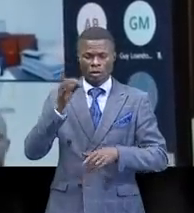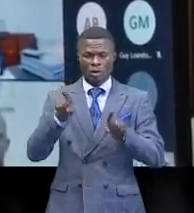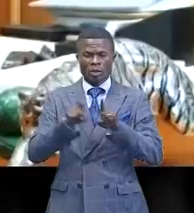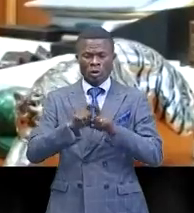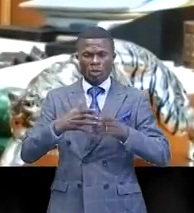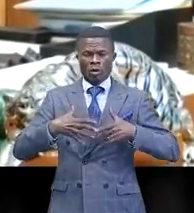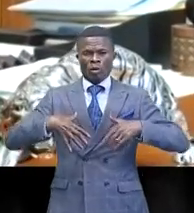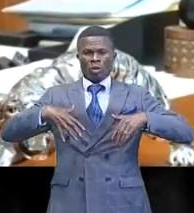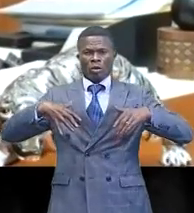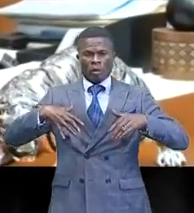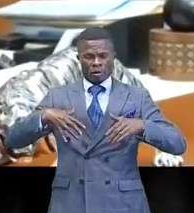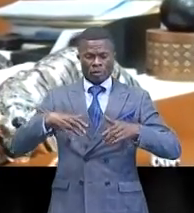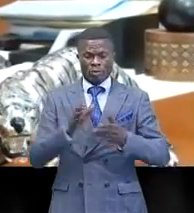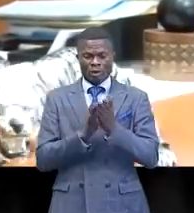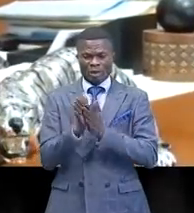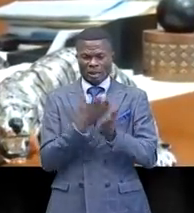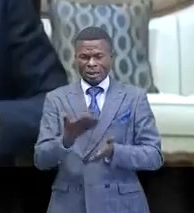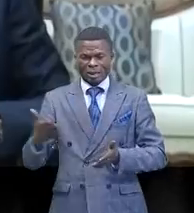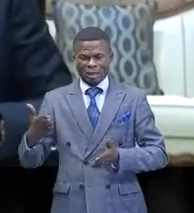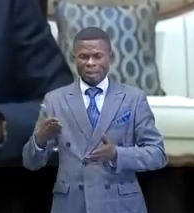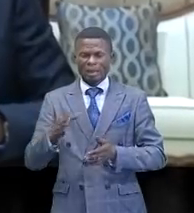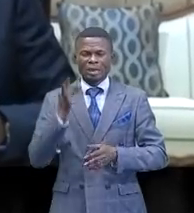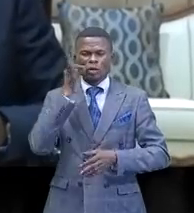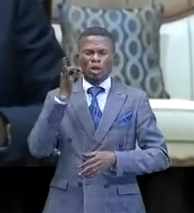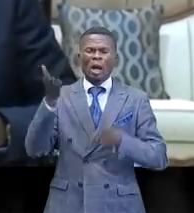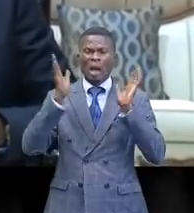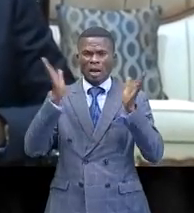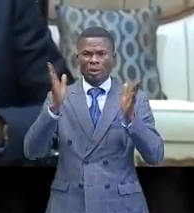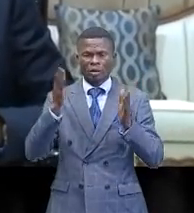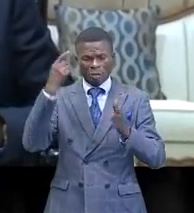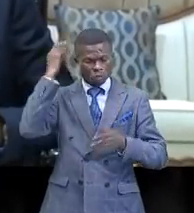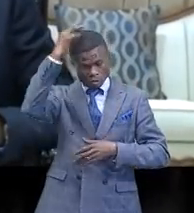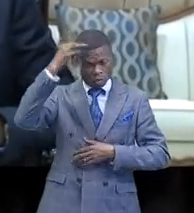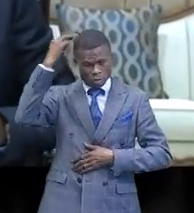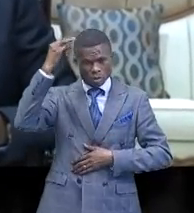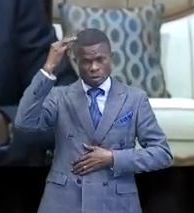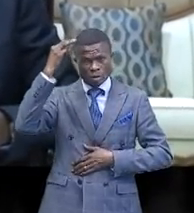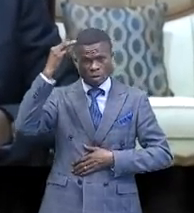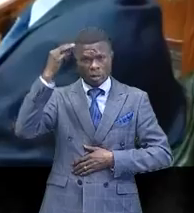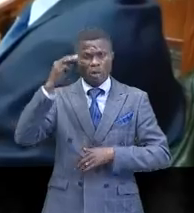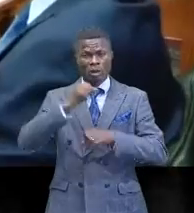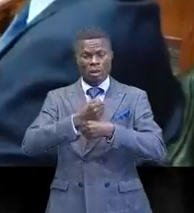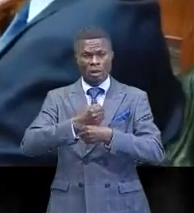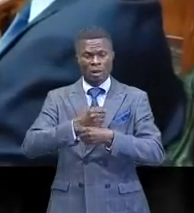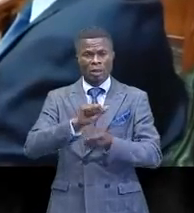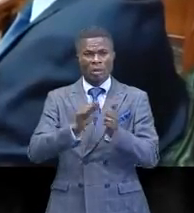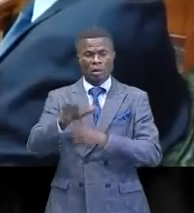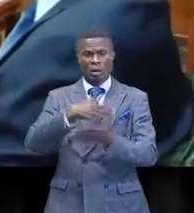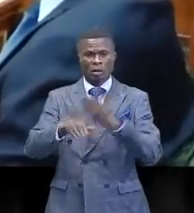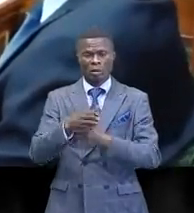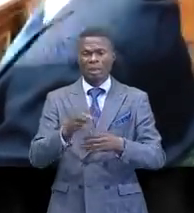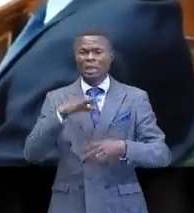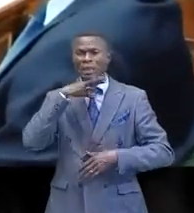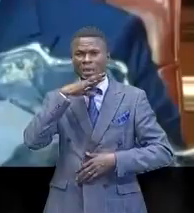Bombay. Cette substance fortement toxique et dangereuse pour le cerveau s'est reconstituée à base d'un mélange des